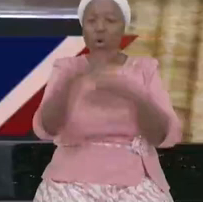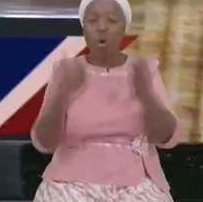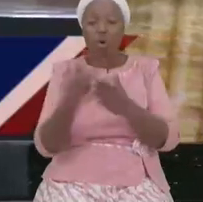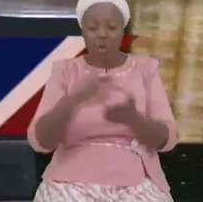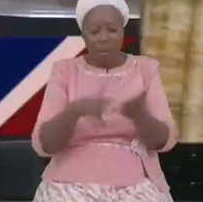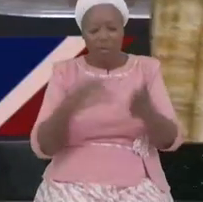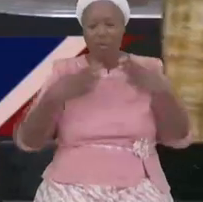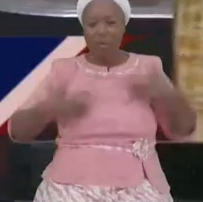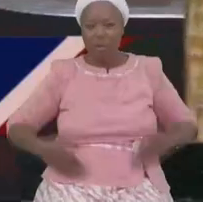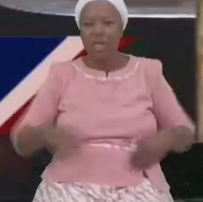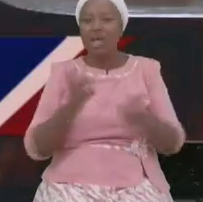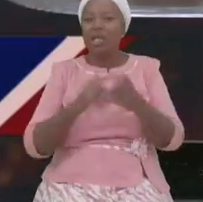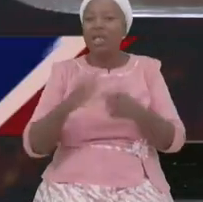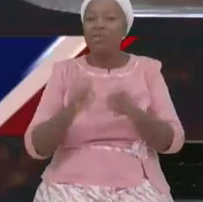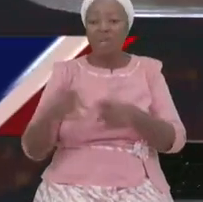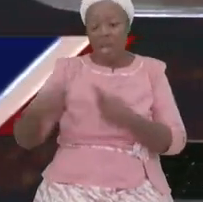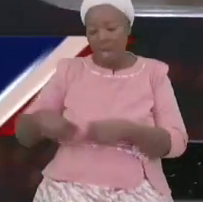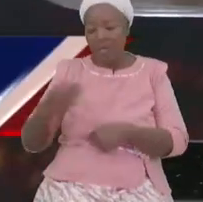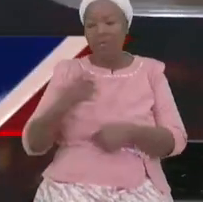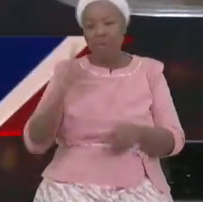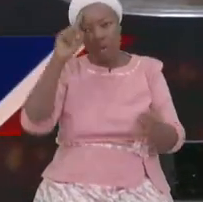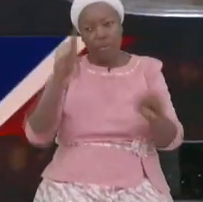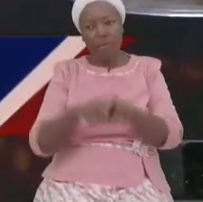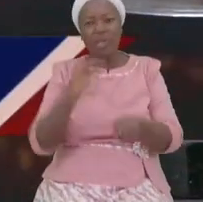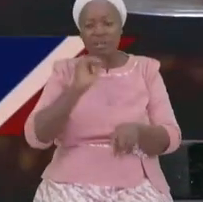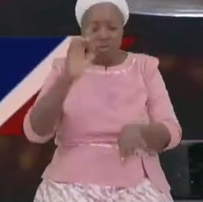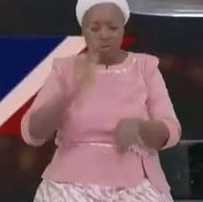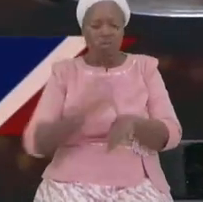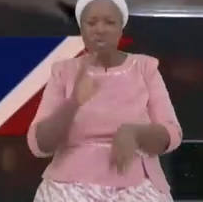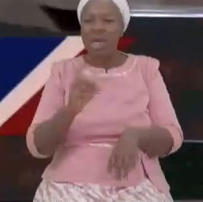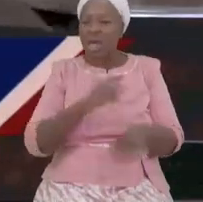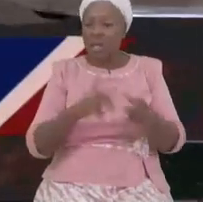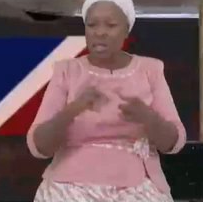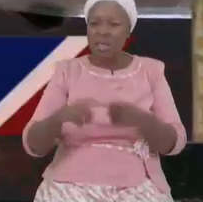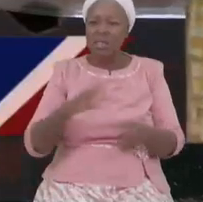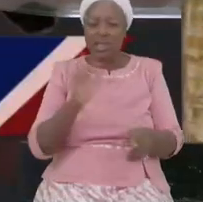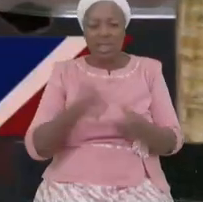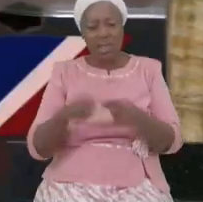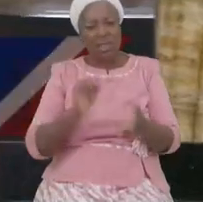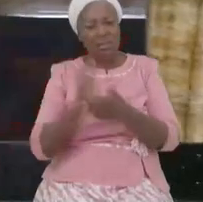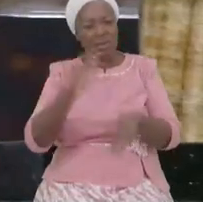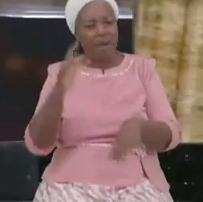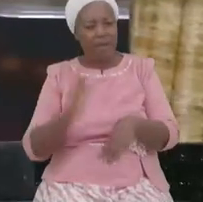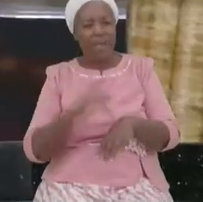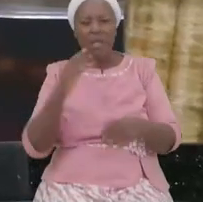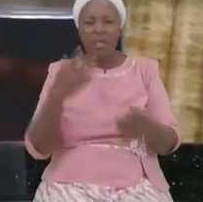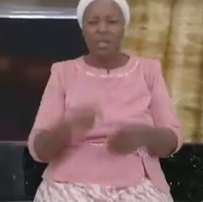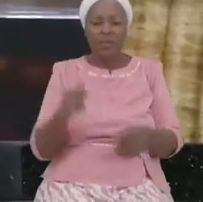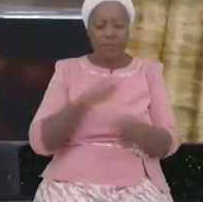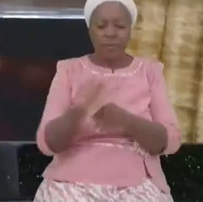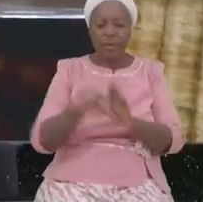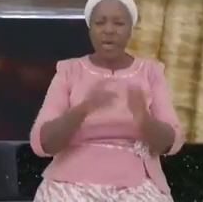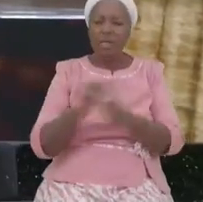le corps. Si le cœur de l'alliance est endommagé, cela empêchera